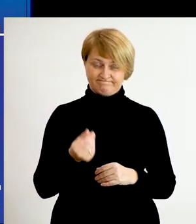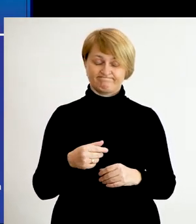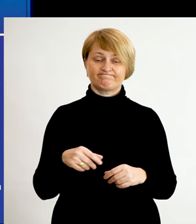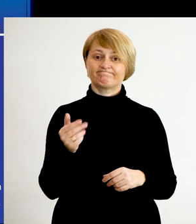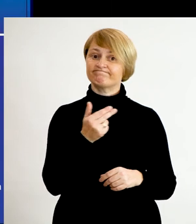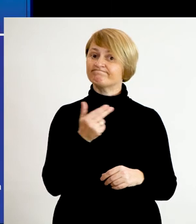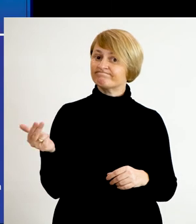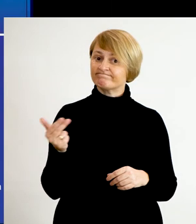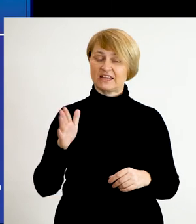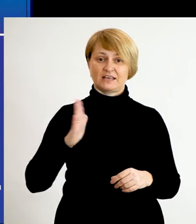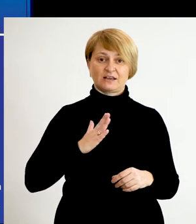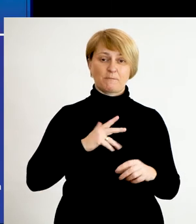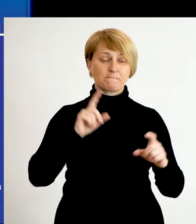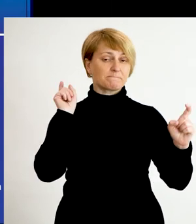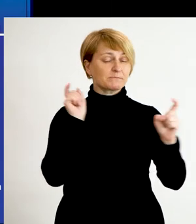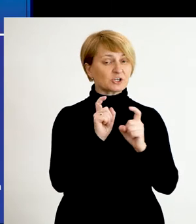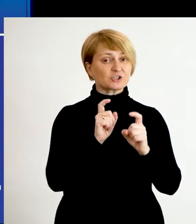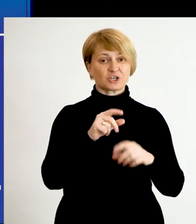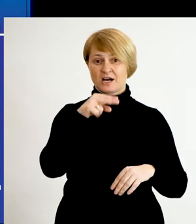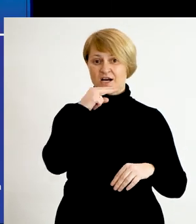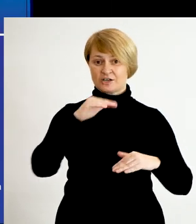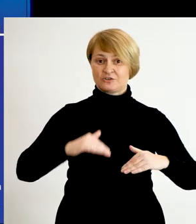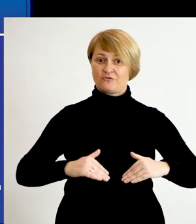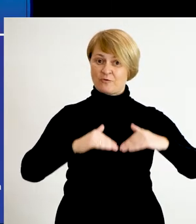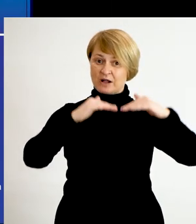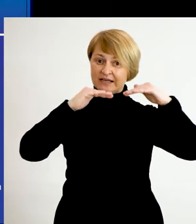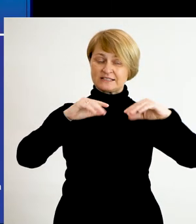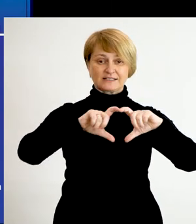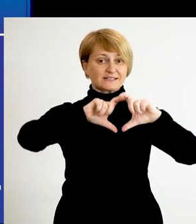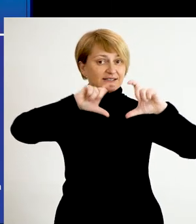dotyczy zabezpieczenia przeciwpowodziowego